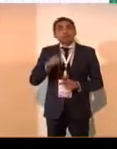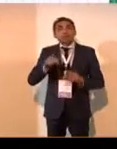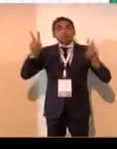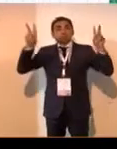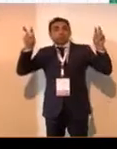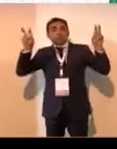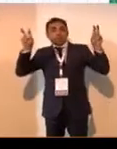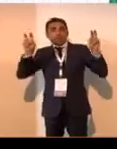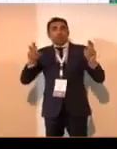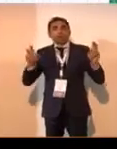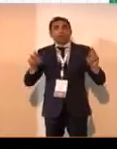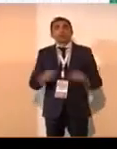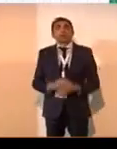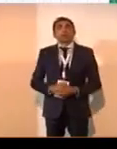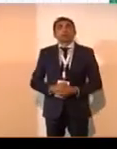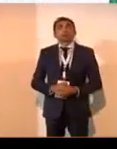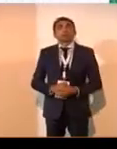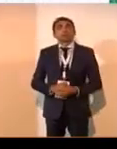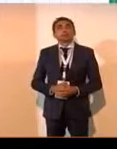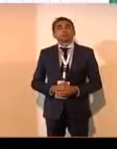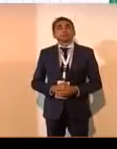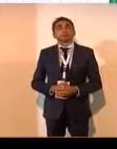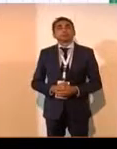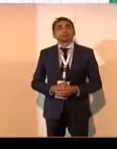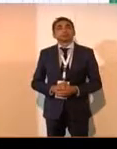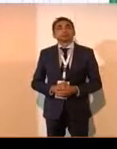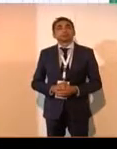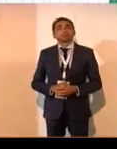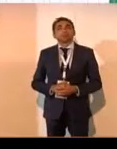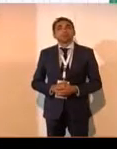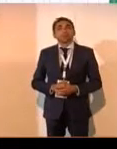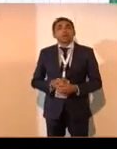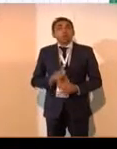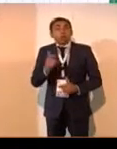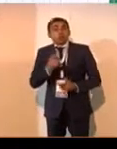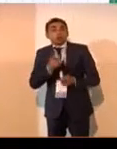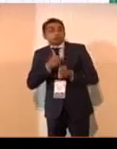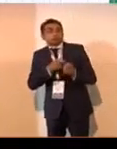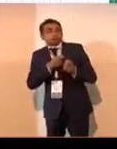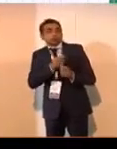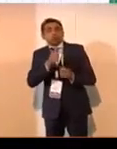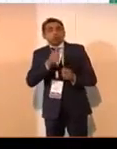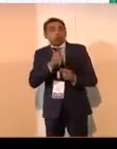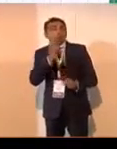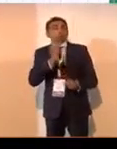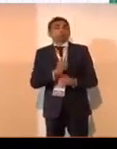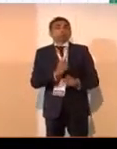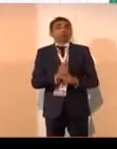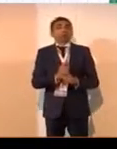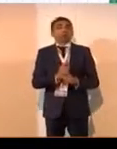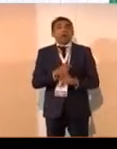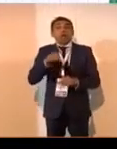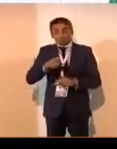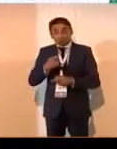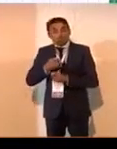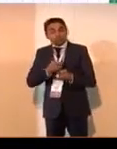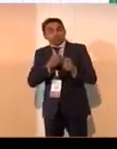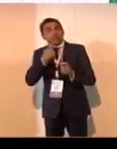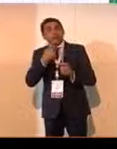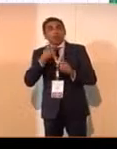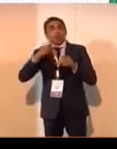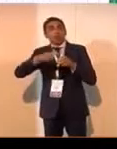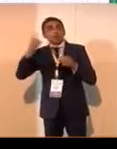tema non fosse spinto soltanto dalle necessità. Certo, oggi la spinta è stata data anche dalla